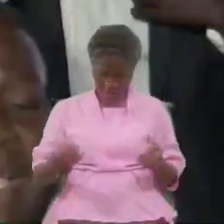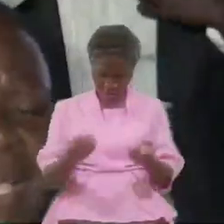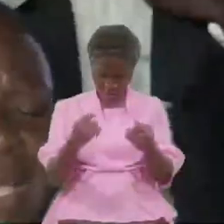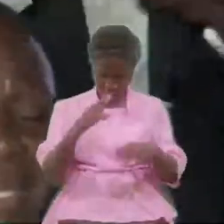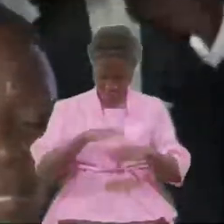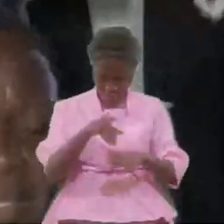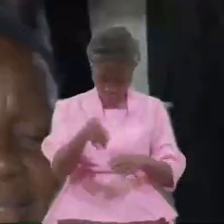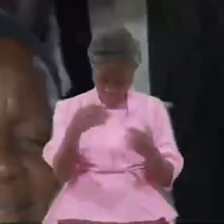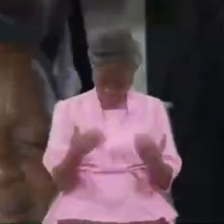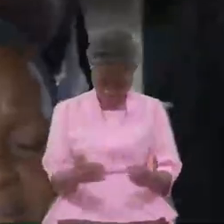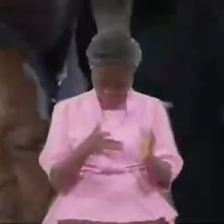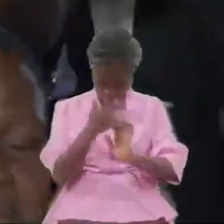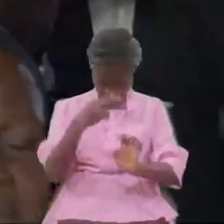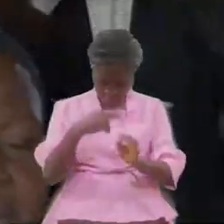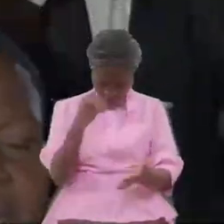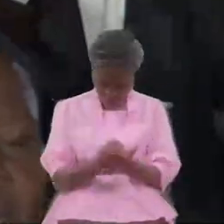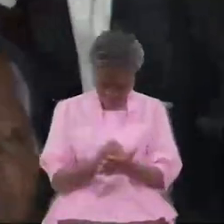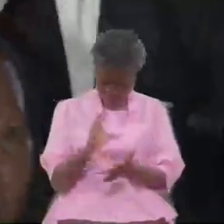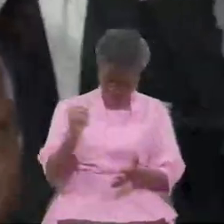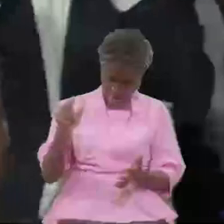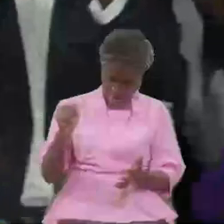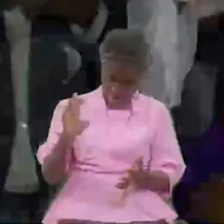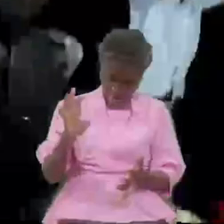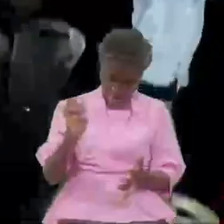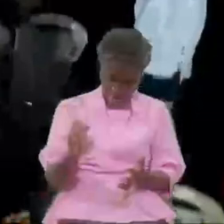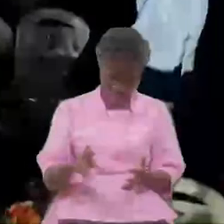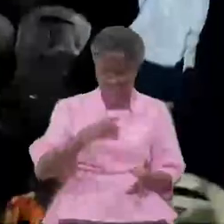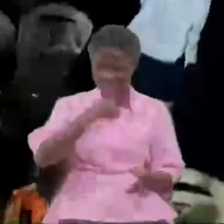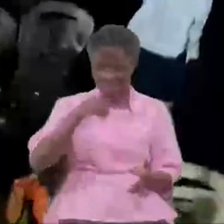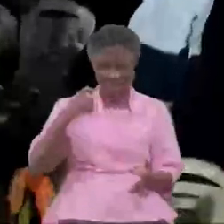vienne sur vous. Cancer,